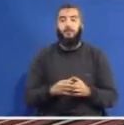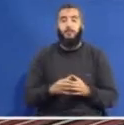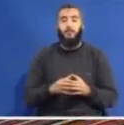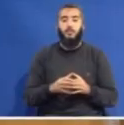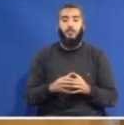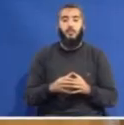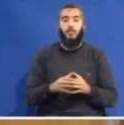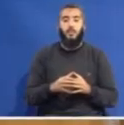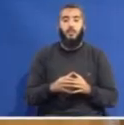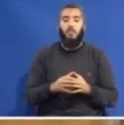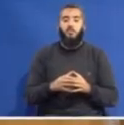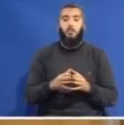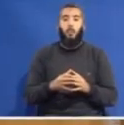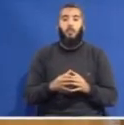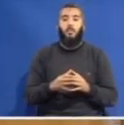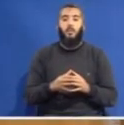صلاة. هذه الإقامة.